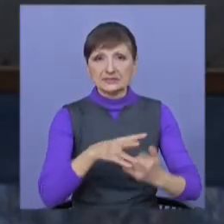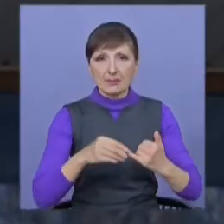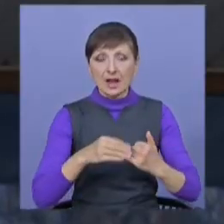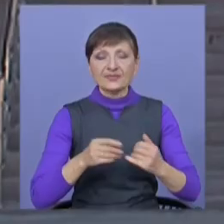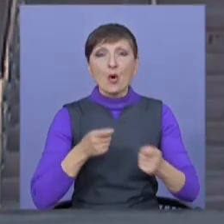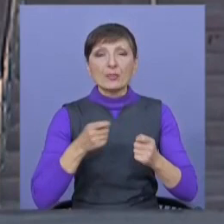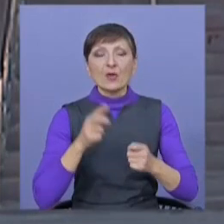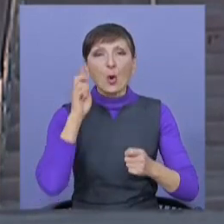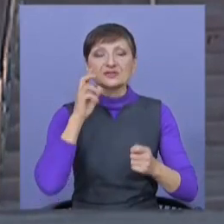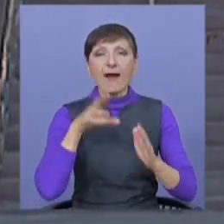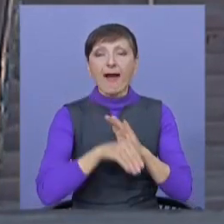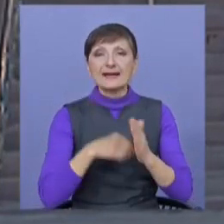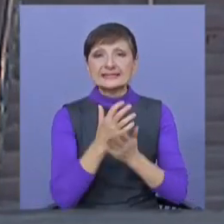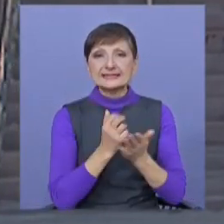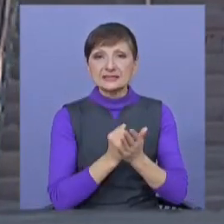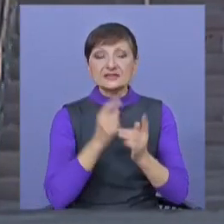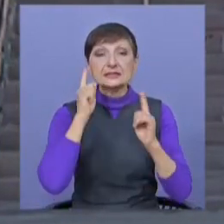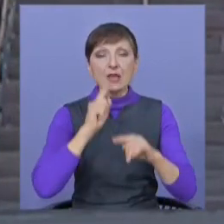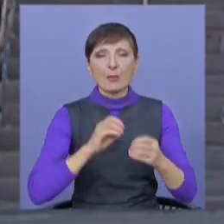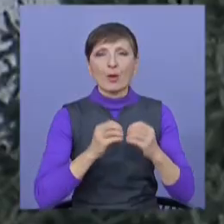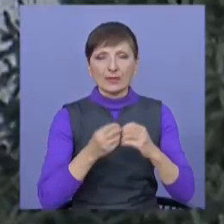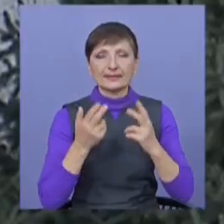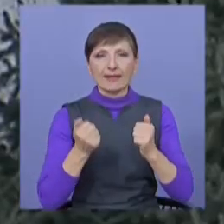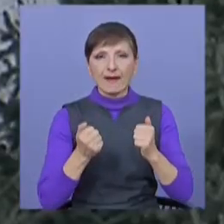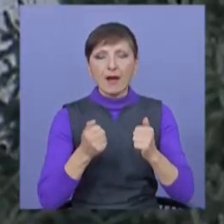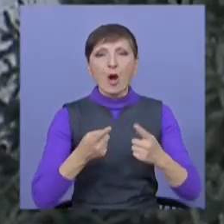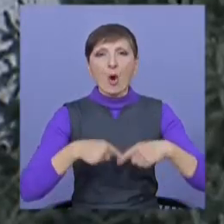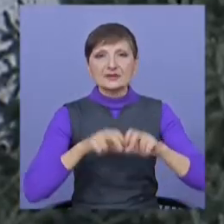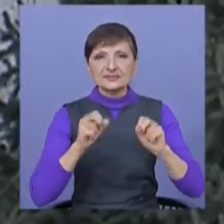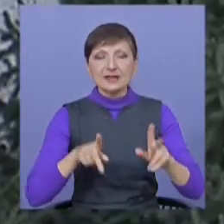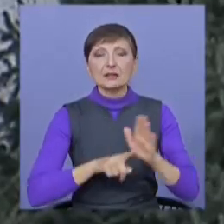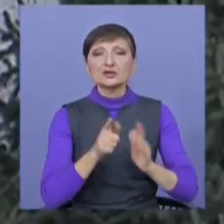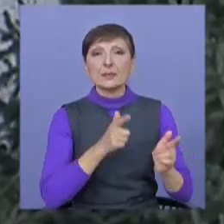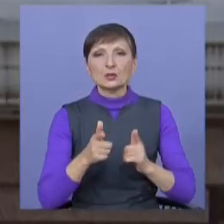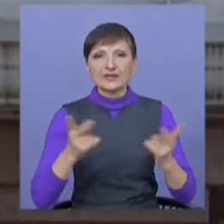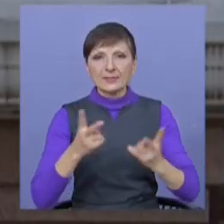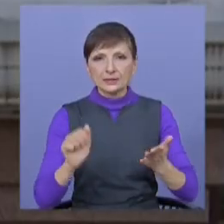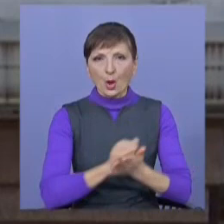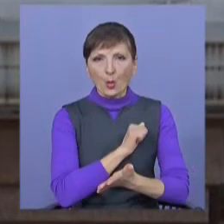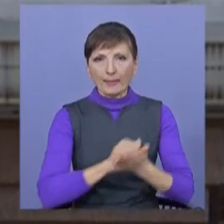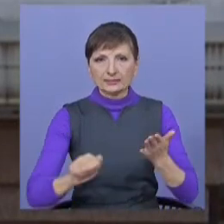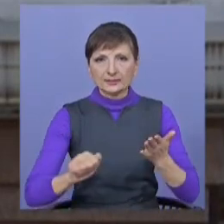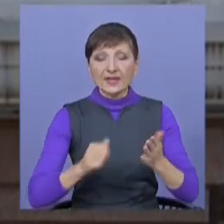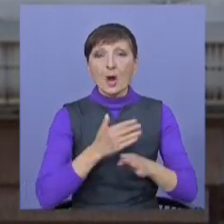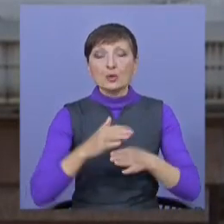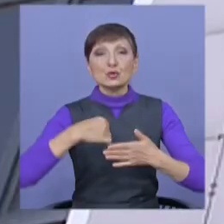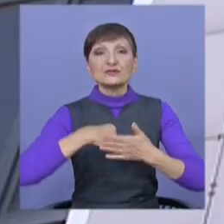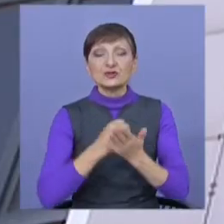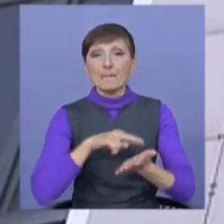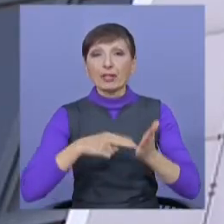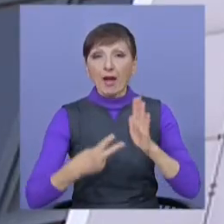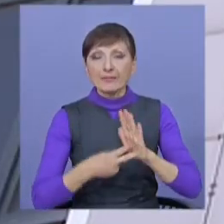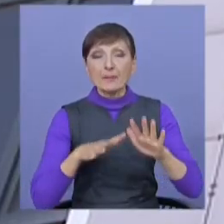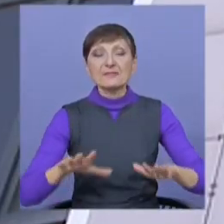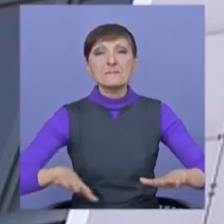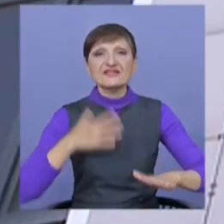государственных активов Алматы сообщили, что знают о проблеме. Компетентные органы начали подготовку необходимых документов. После утверждения плана на